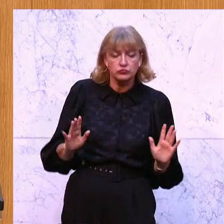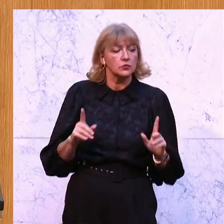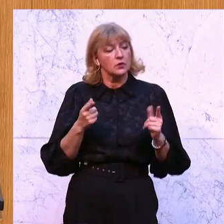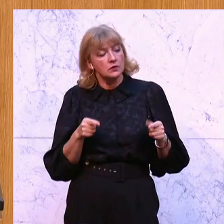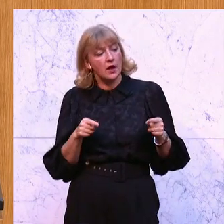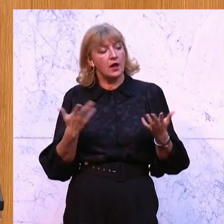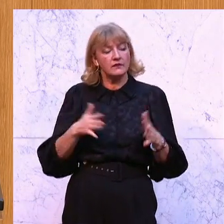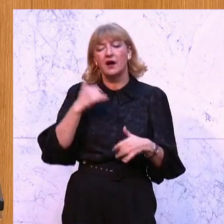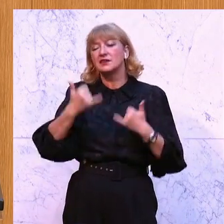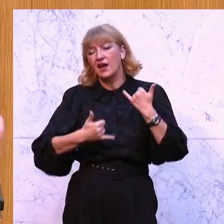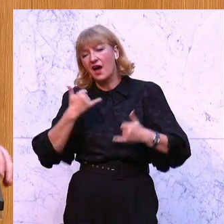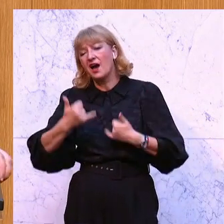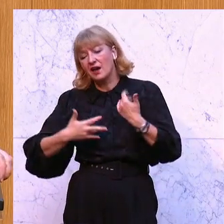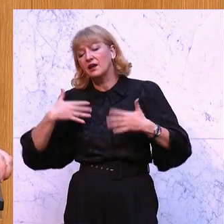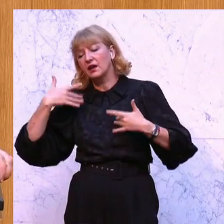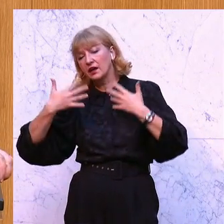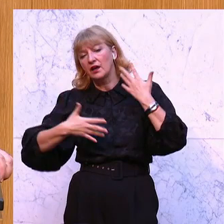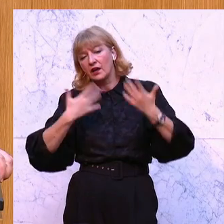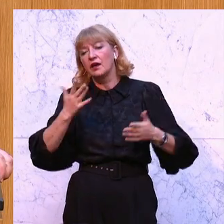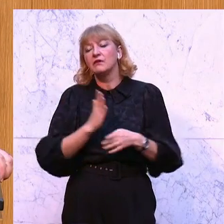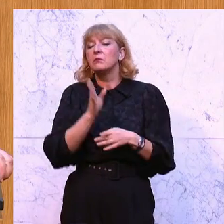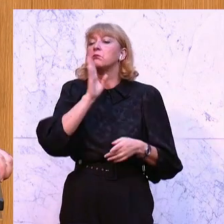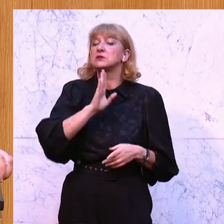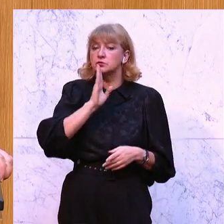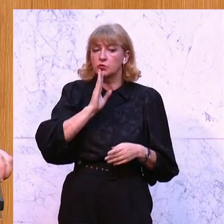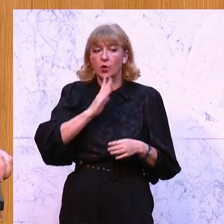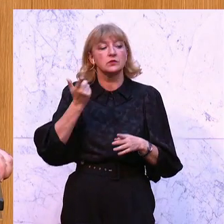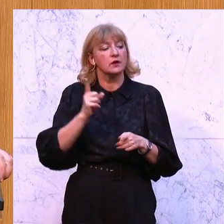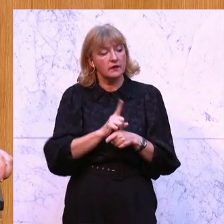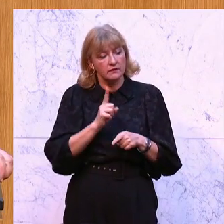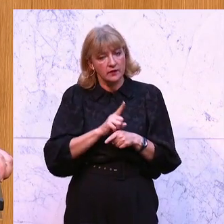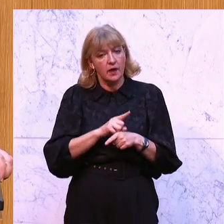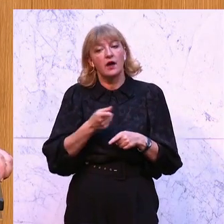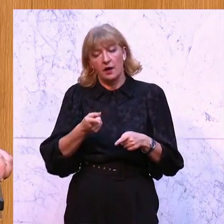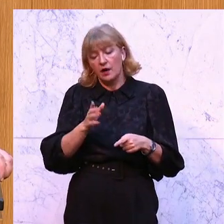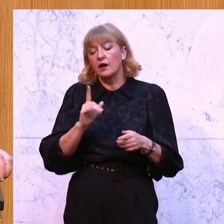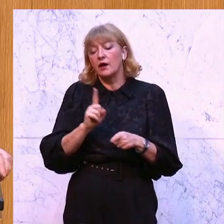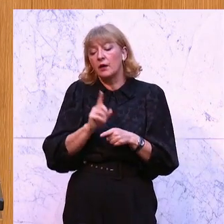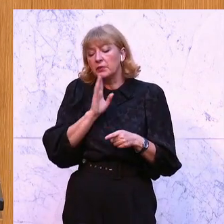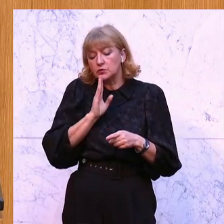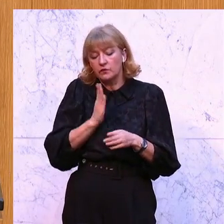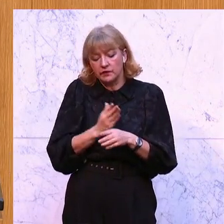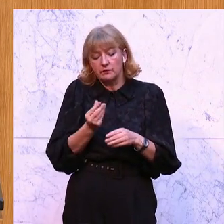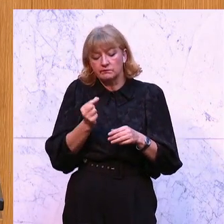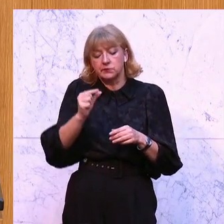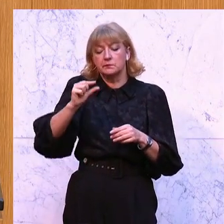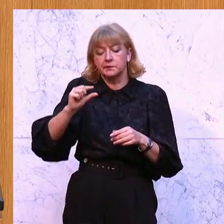über die Jahre hindurch die Pensionen regelmäßig aufgewertet werden, und